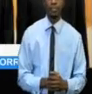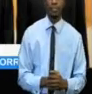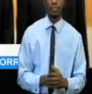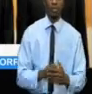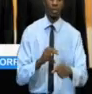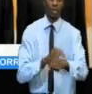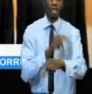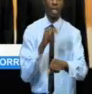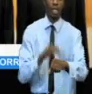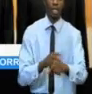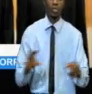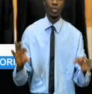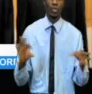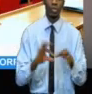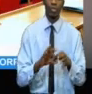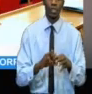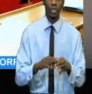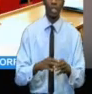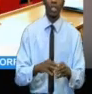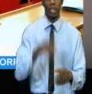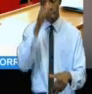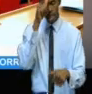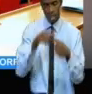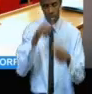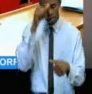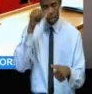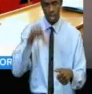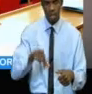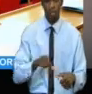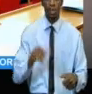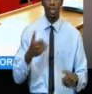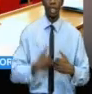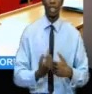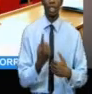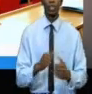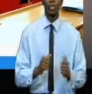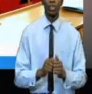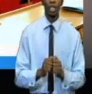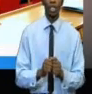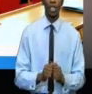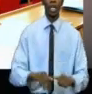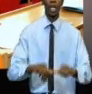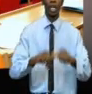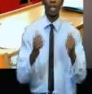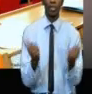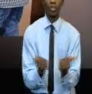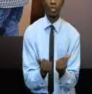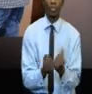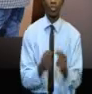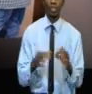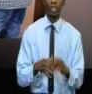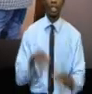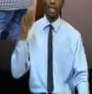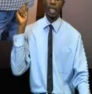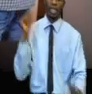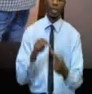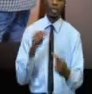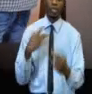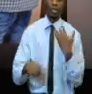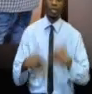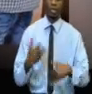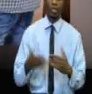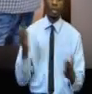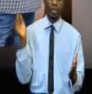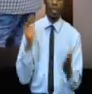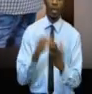qu'il existe une convention mondiale de lutte contre la corruption. Récemment, les sénateurs congolais ont ratifié une convention de l'Union